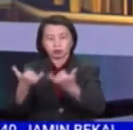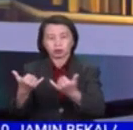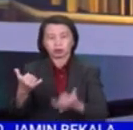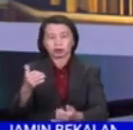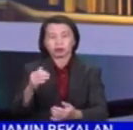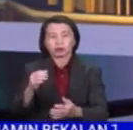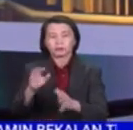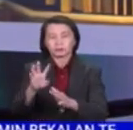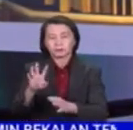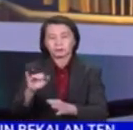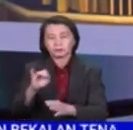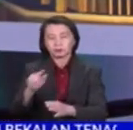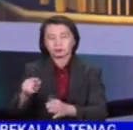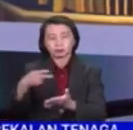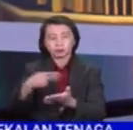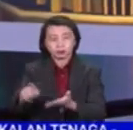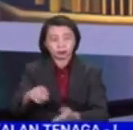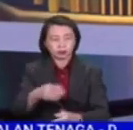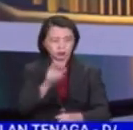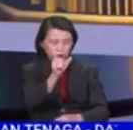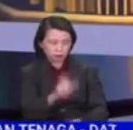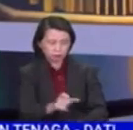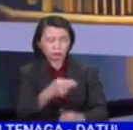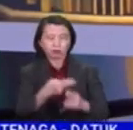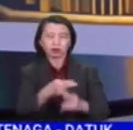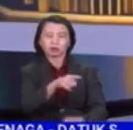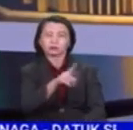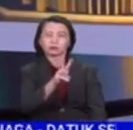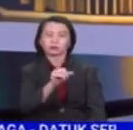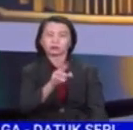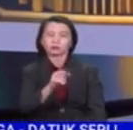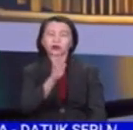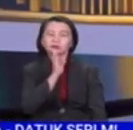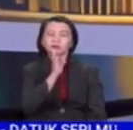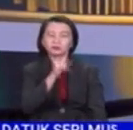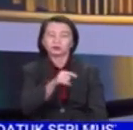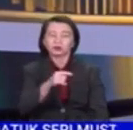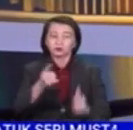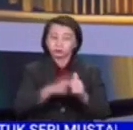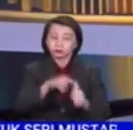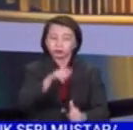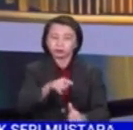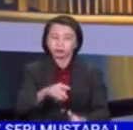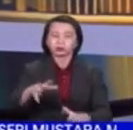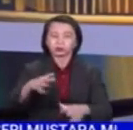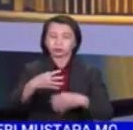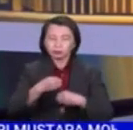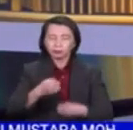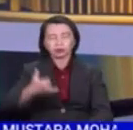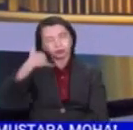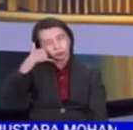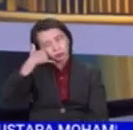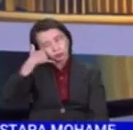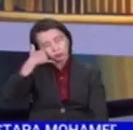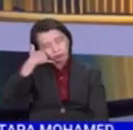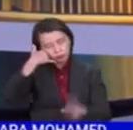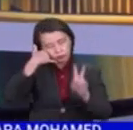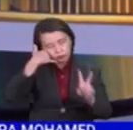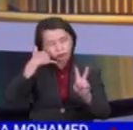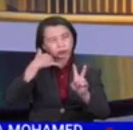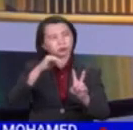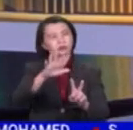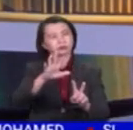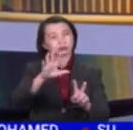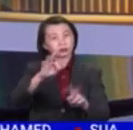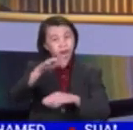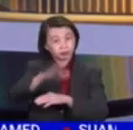Pay. Mangsa Wan Nur Ashikin Wan Azemim berkata pada mulanya dia menerima panggilan pada pukul 2.59